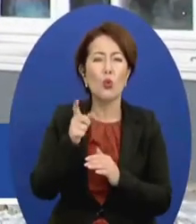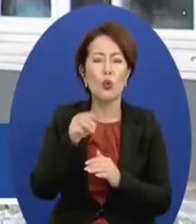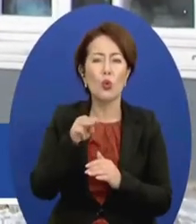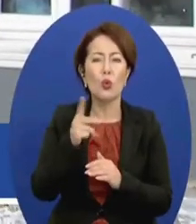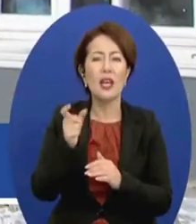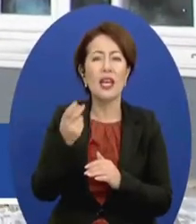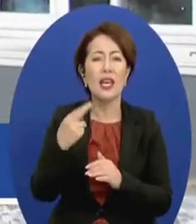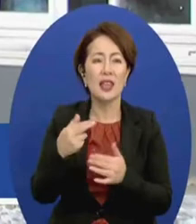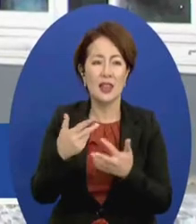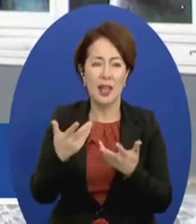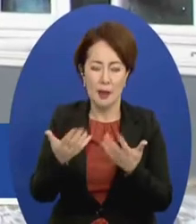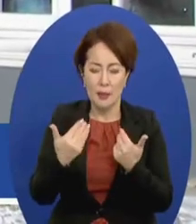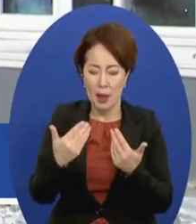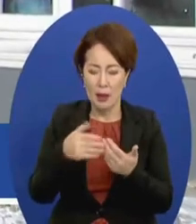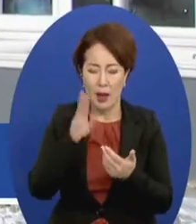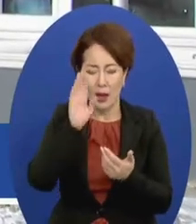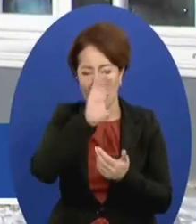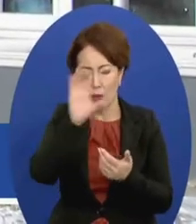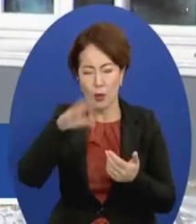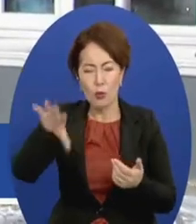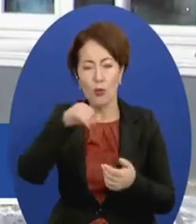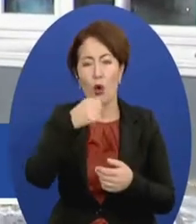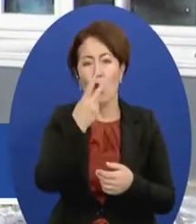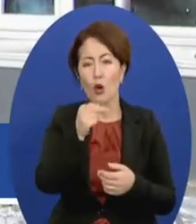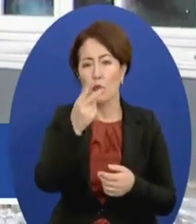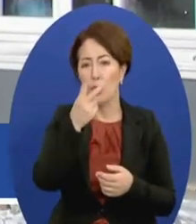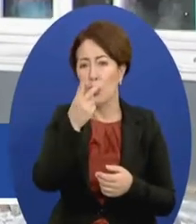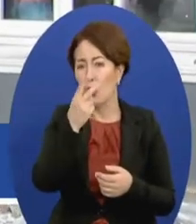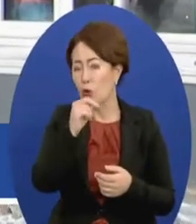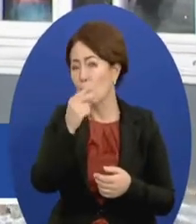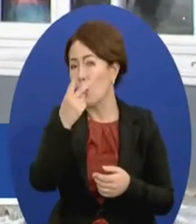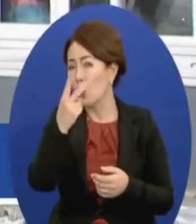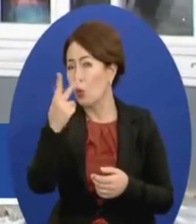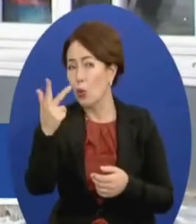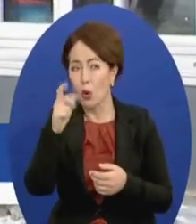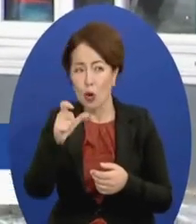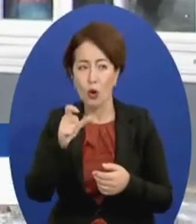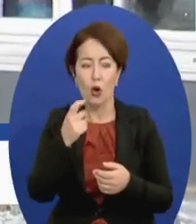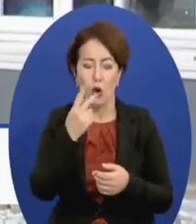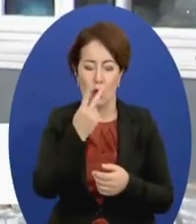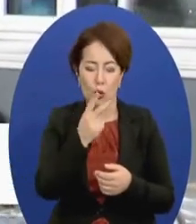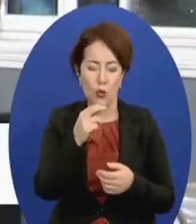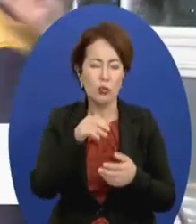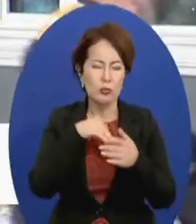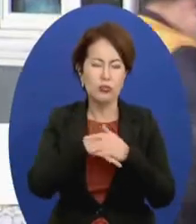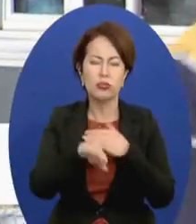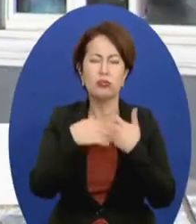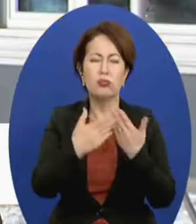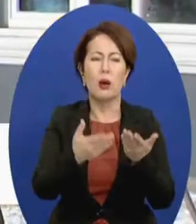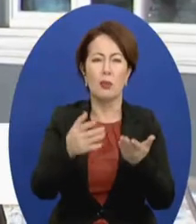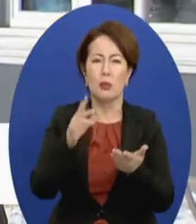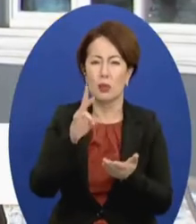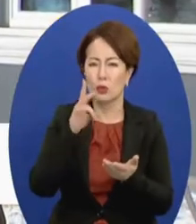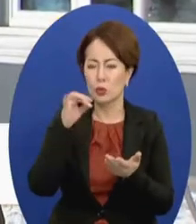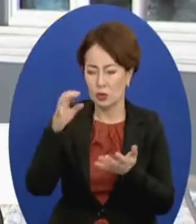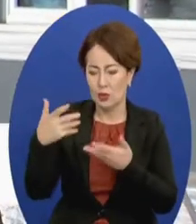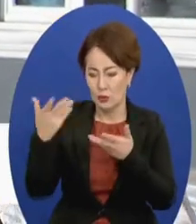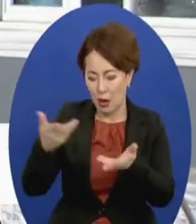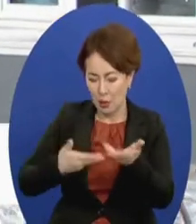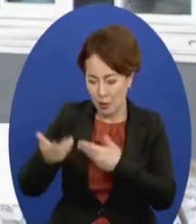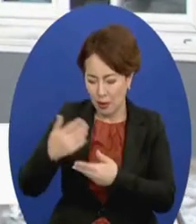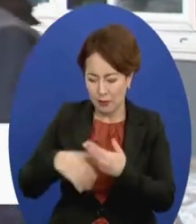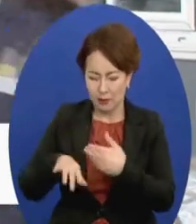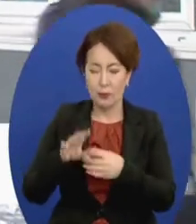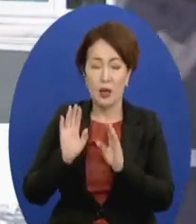бол 2023 он хүртэл нийлүүлнэ гэж байгаа. Цаашдаа тэгтээ нийгмийн хариуцлагын хүрээнд нийслэлийн агарын бохирдлыг бууруулахад манай хувийн